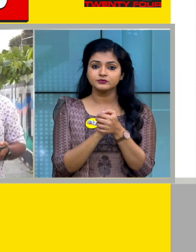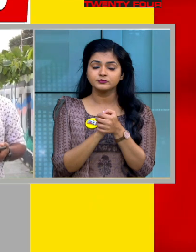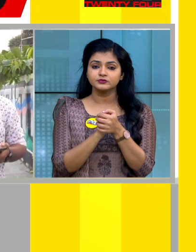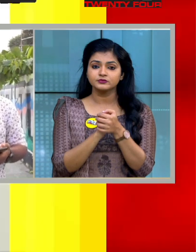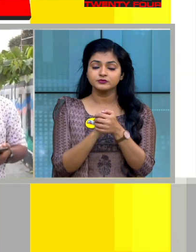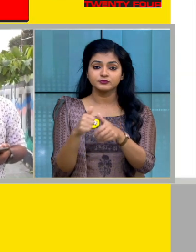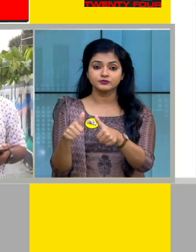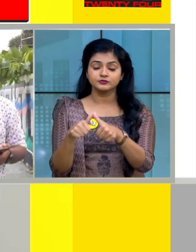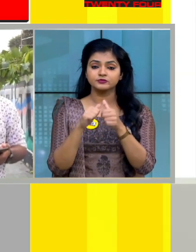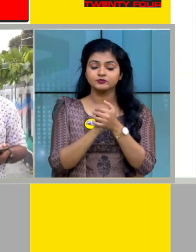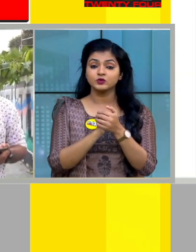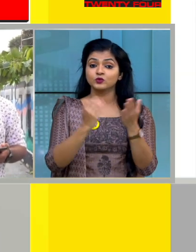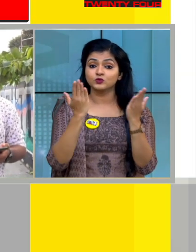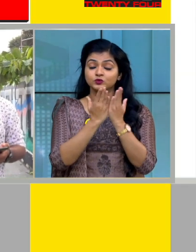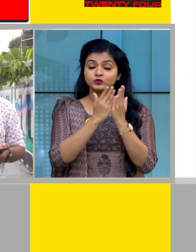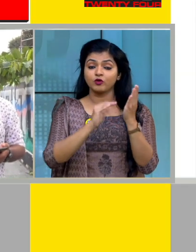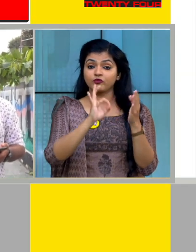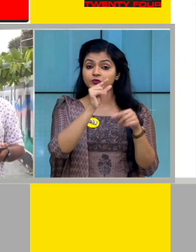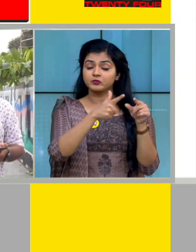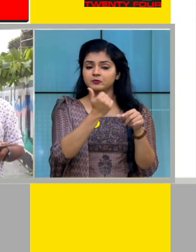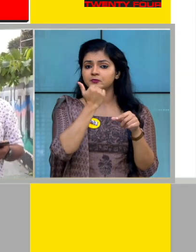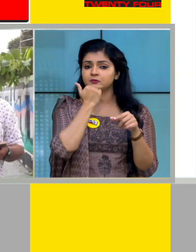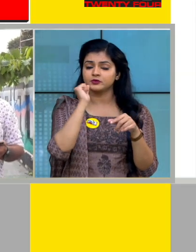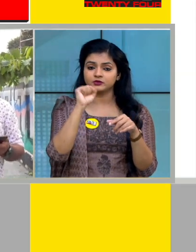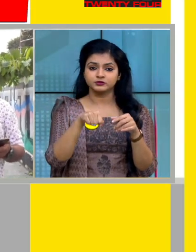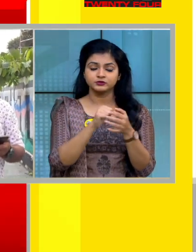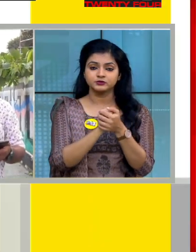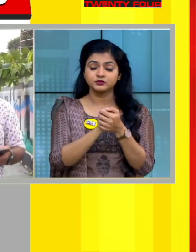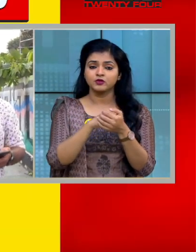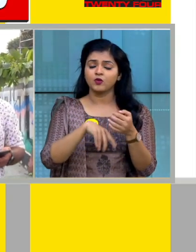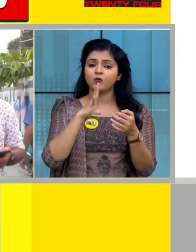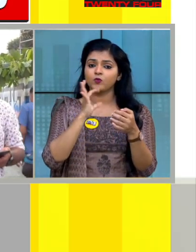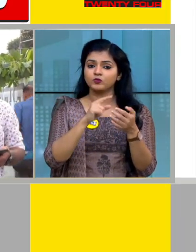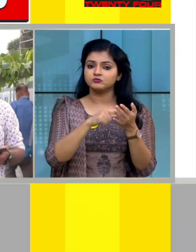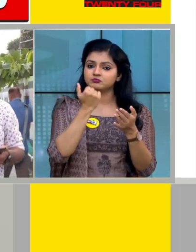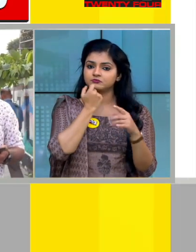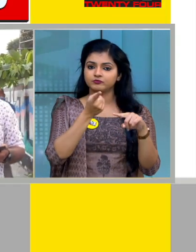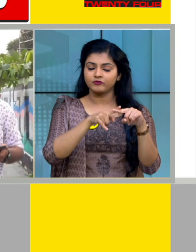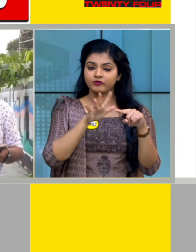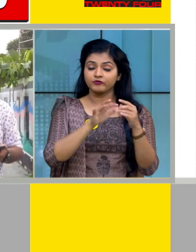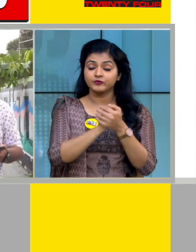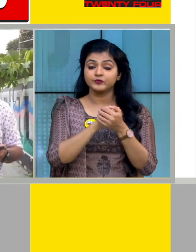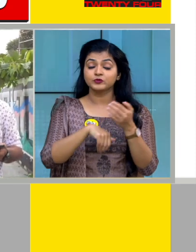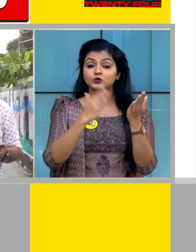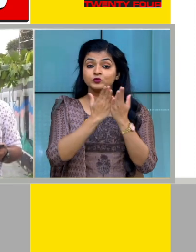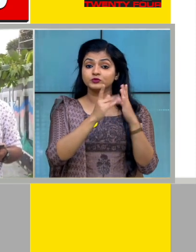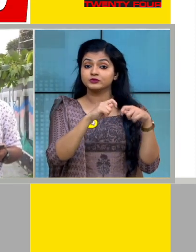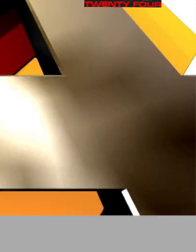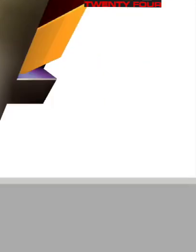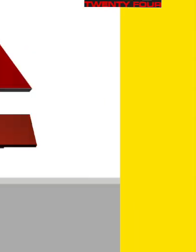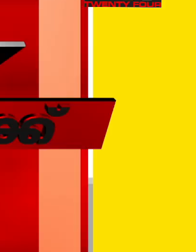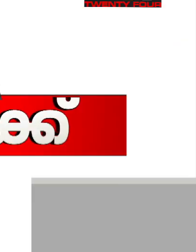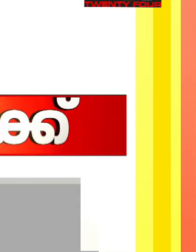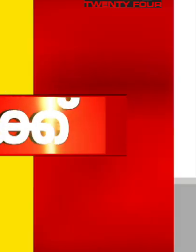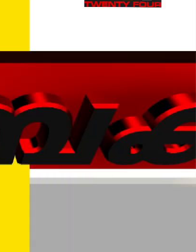ഗോകുൽ, തീർച്ചയായും സ്കൂൾ അധികൃതരുടെ ഭാഗത്തു നിന്ന് വീഴ്ച ഉണ്ടായിട്ടുണ്ട് എന്ന് ഉറപ്പിച്ചു തന്നെ പറയാനാകും. ഒപ്പം തന്നെ അവർ ഈ മരണവിവരം മറച്ചു വെച്ചു എന്നുള്ള തരത്തിൽ